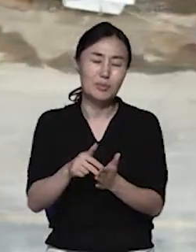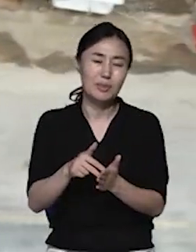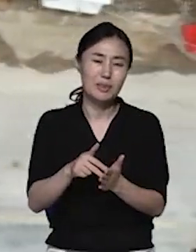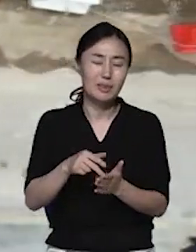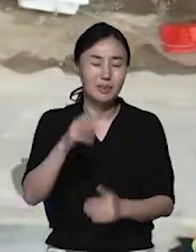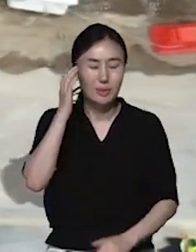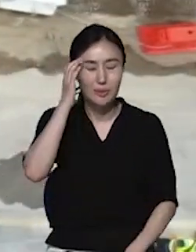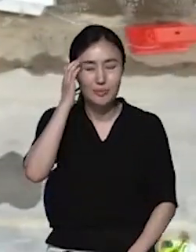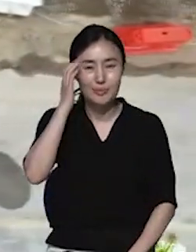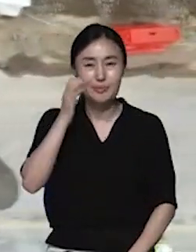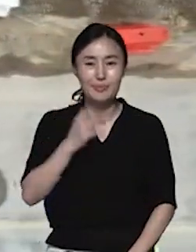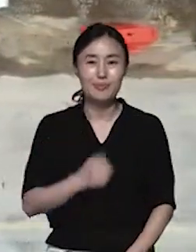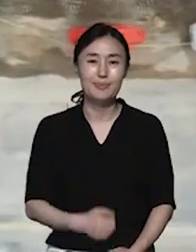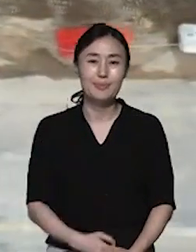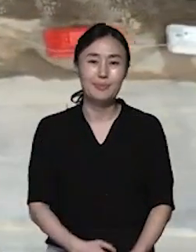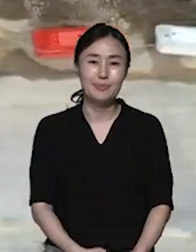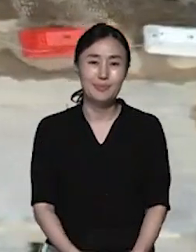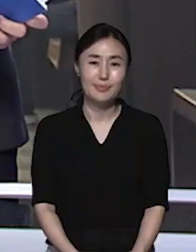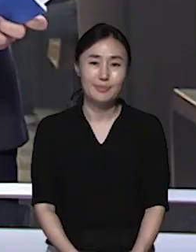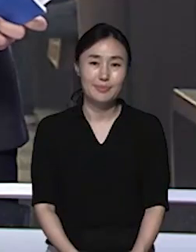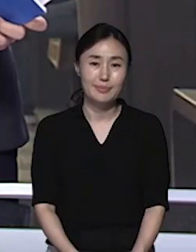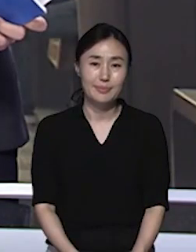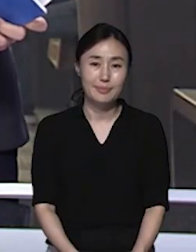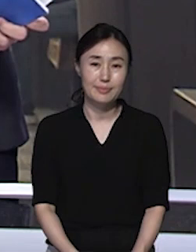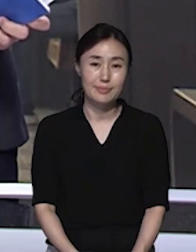KBC 임경섭입니다.